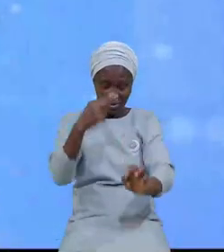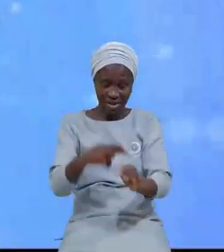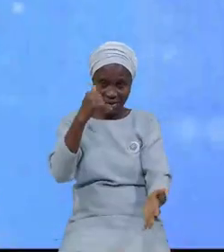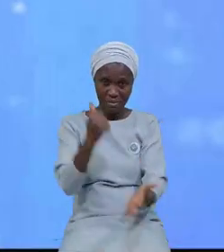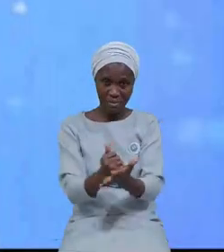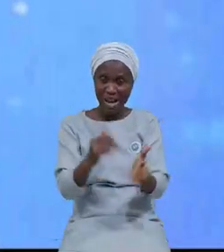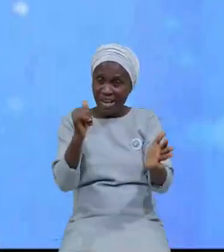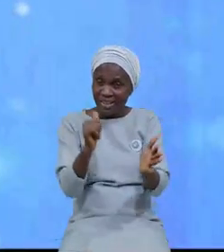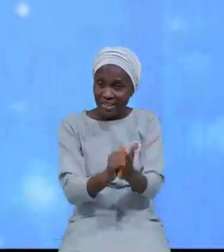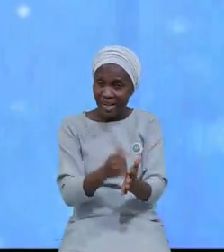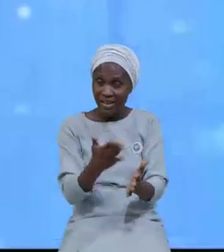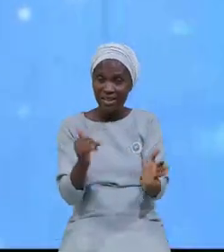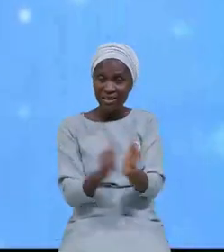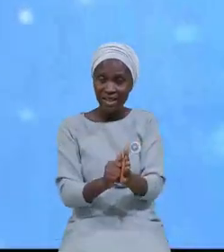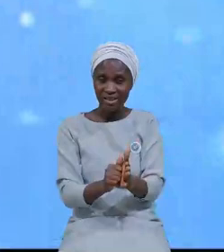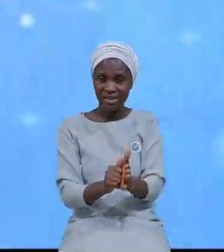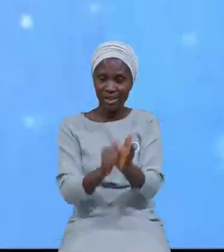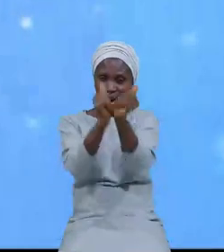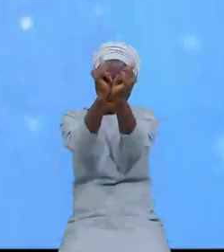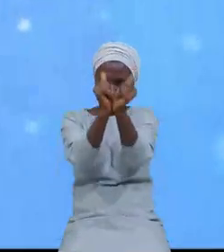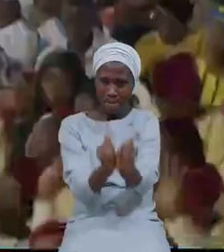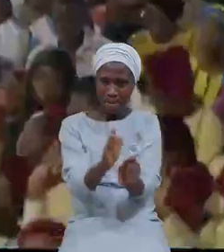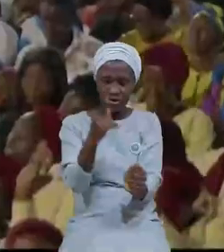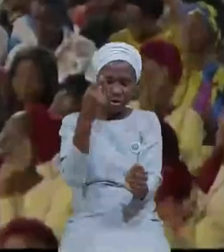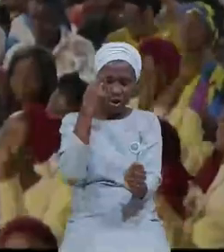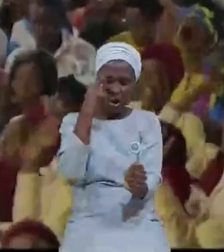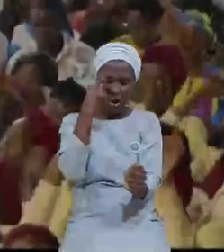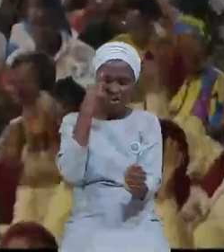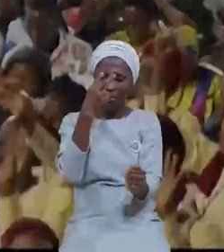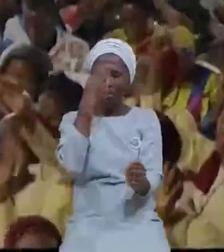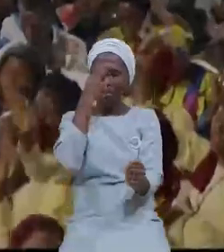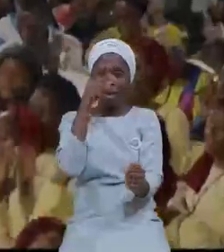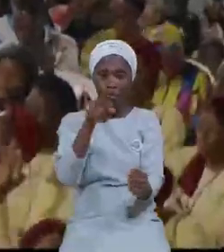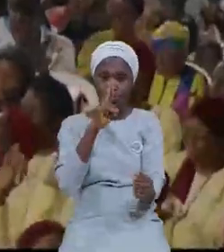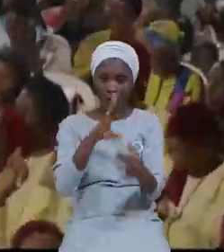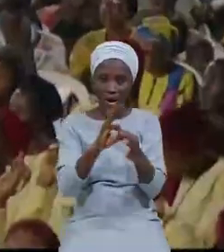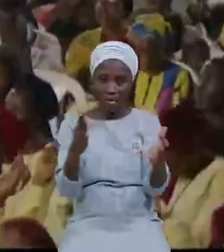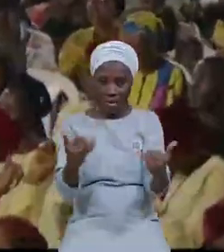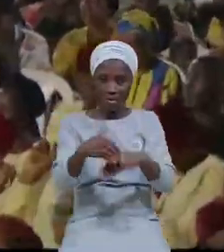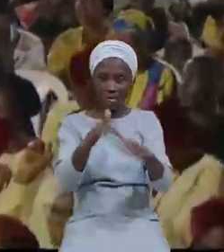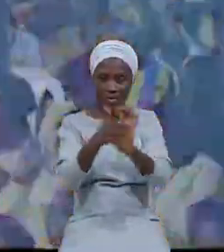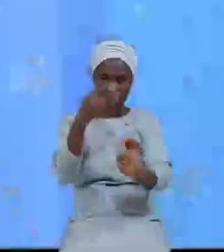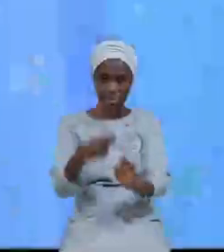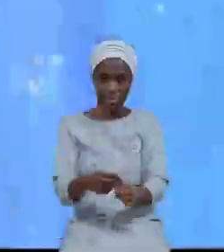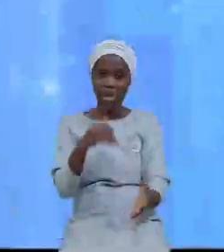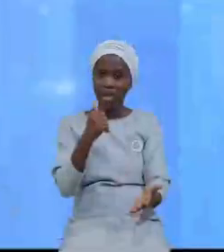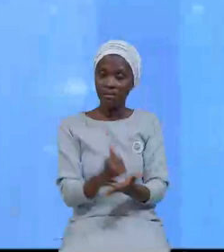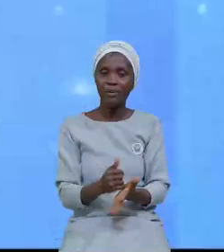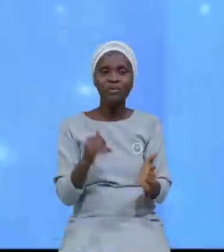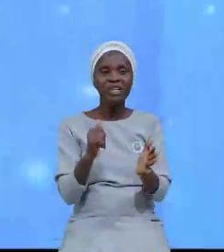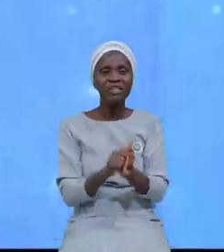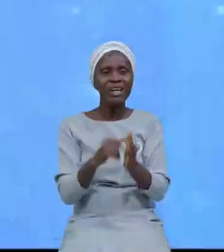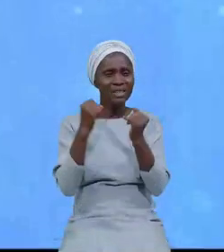bandé tes yeux ta vue et tu ne vois plus tu es délié ce soir cette